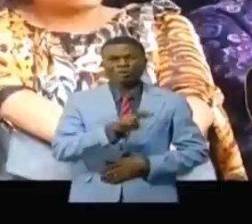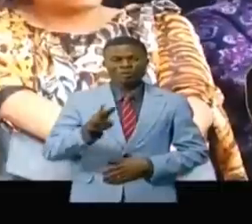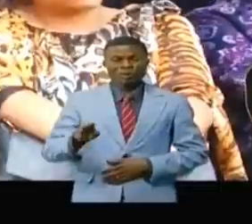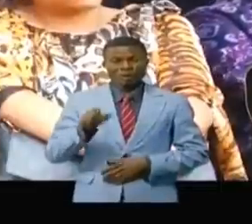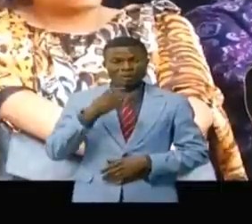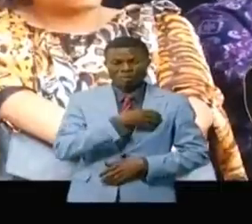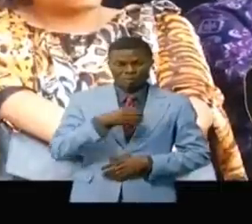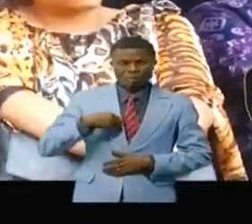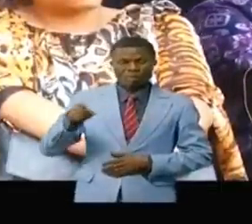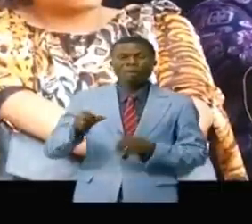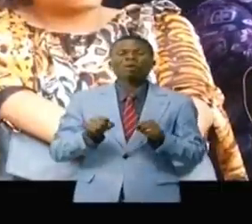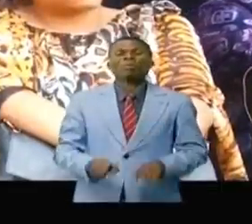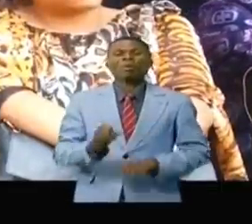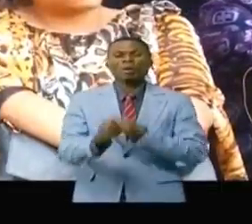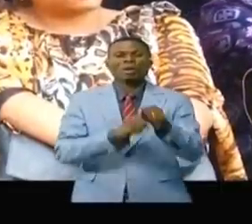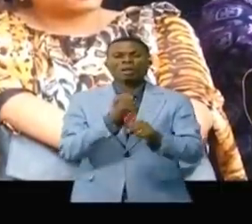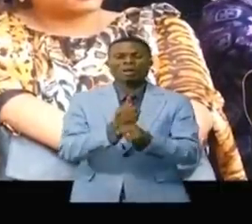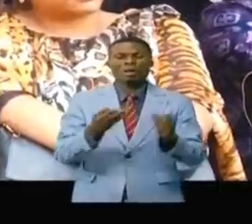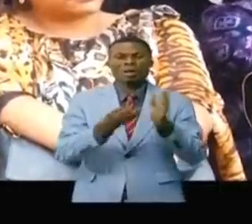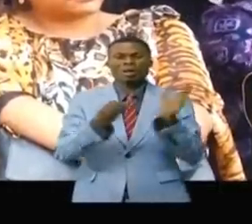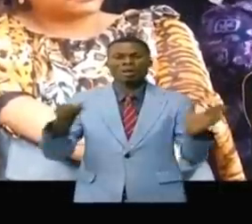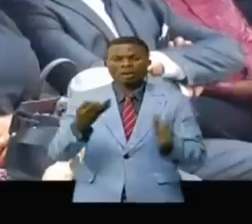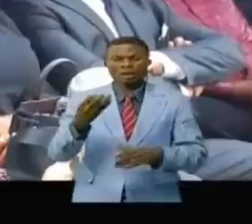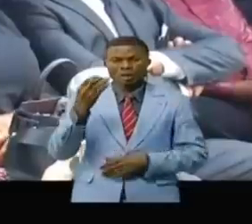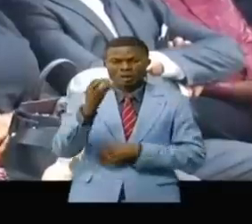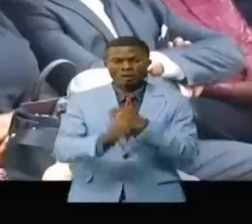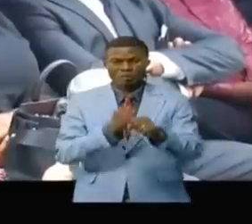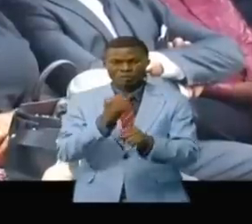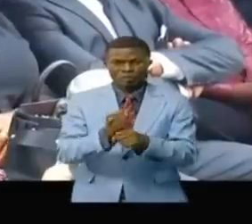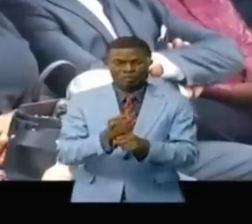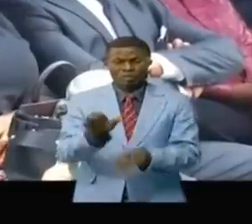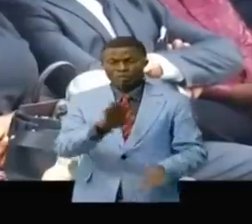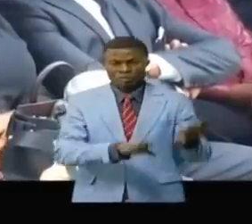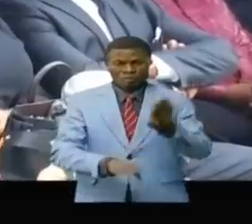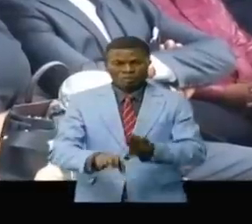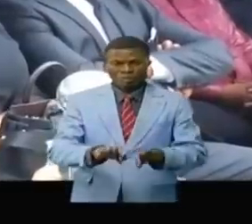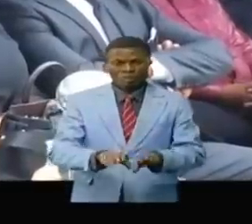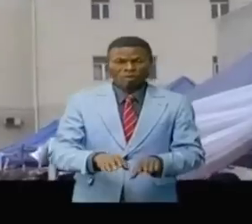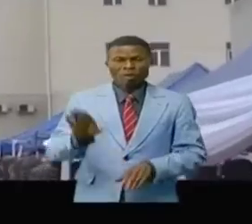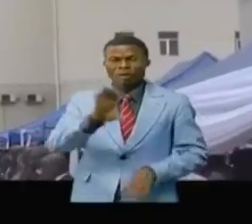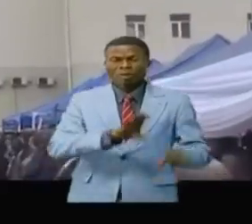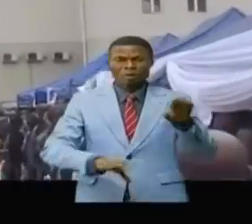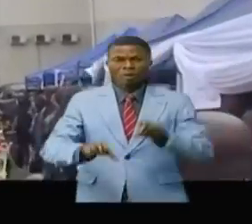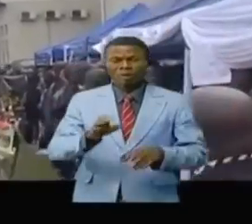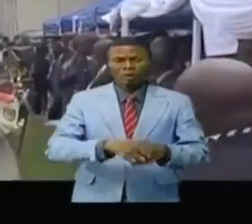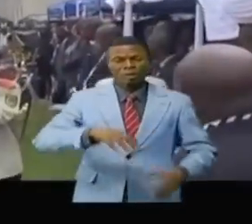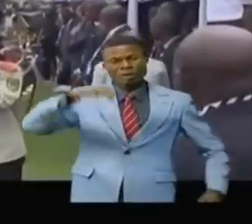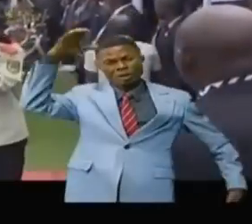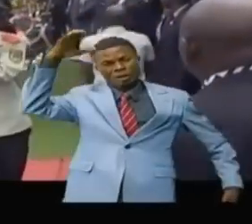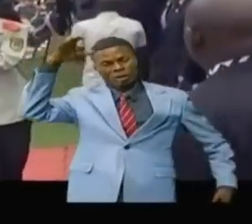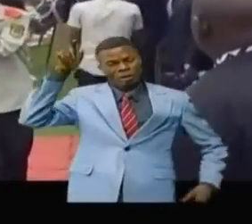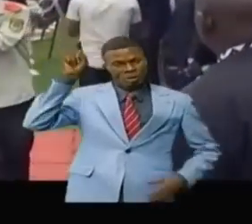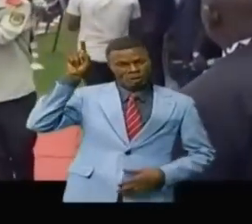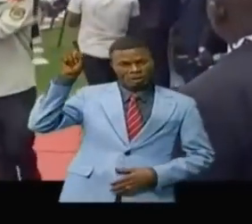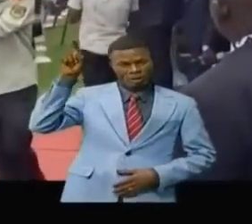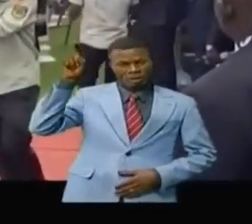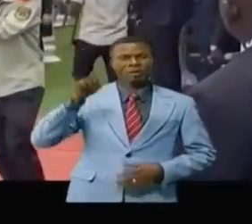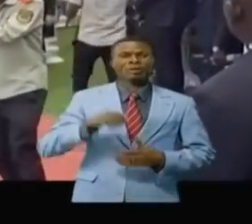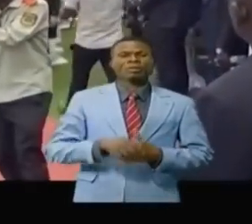Mwamulamba, morte à l'âge de 80 ans, sera mise en terre au cimetière entre terre et ciel.